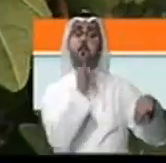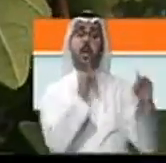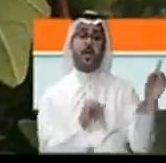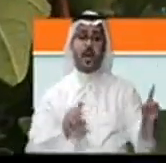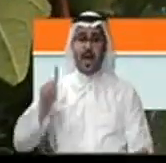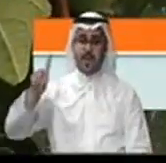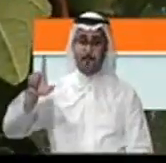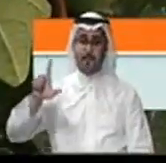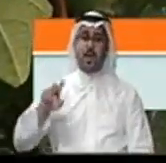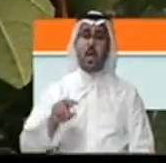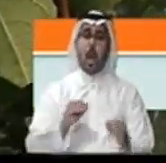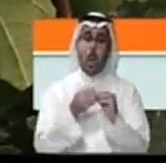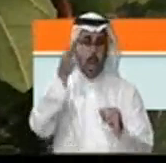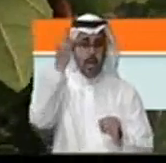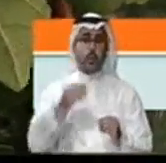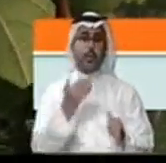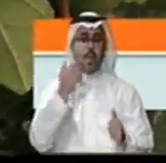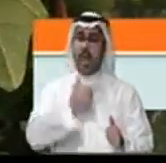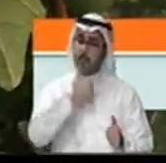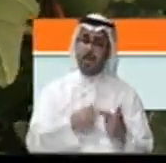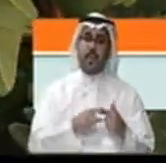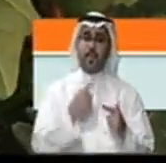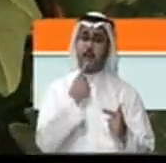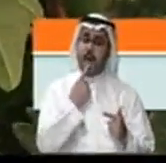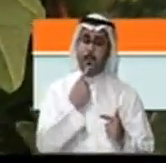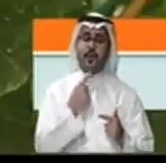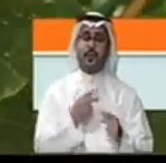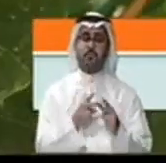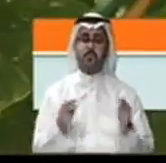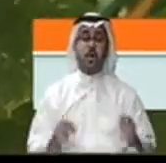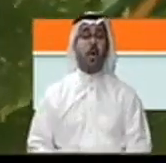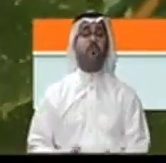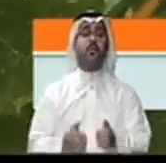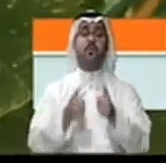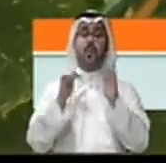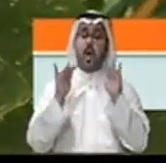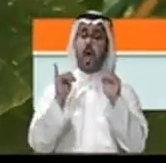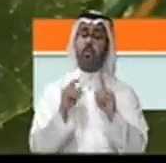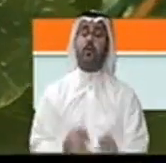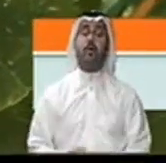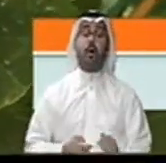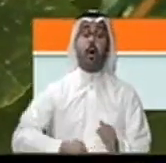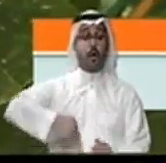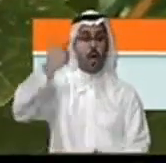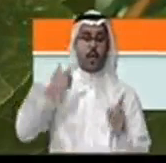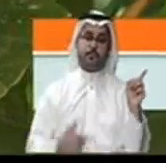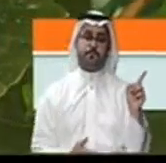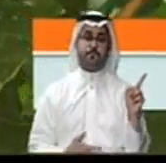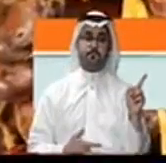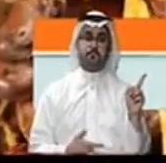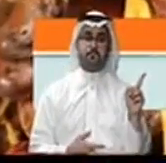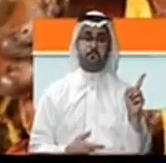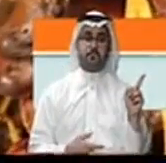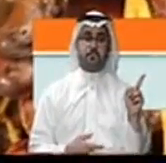ما بين الاسود والاصفر والابيض والاحمر، وهو افضل انواع العنب واغلاها، وتتراوح قيمتها السوقية ما